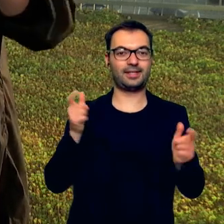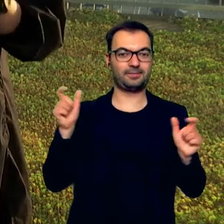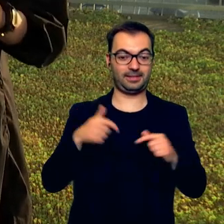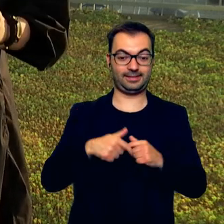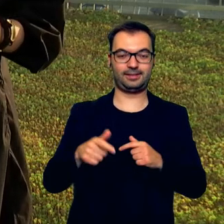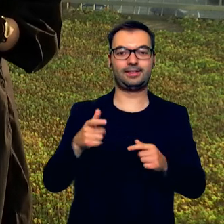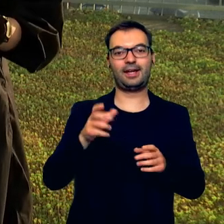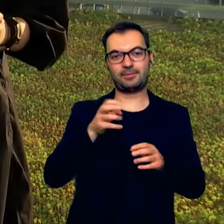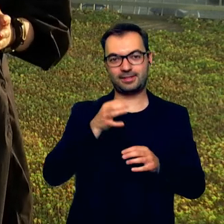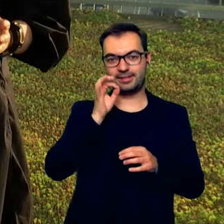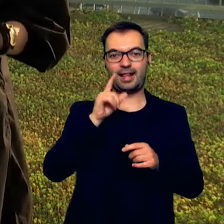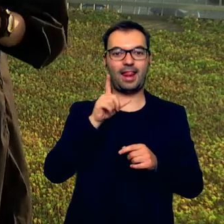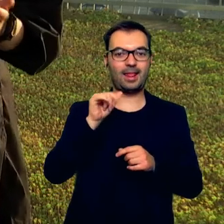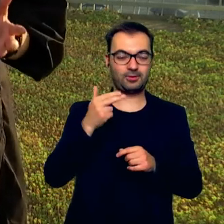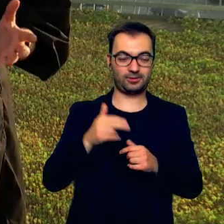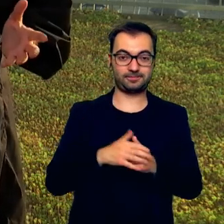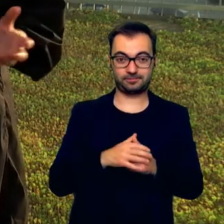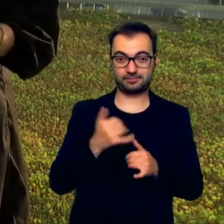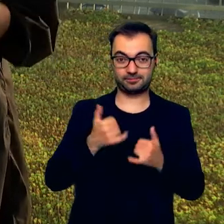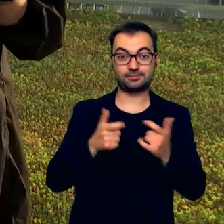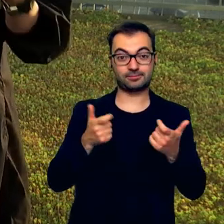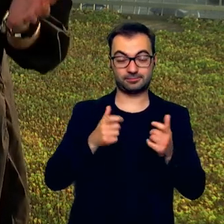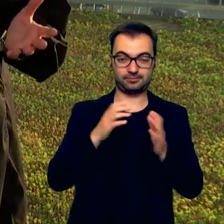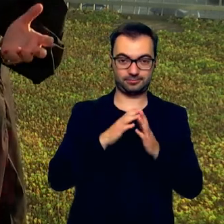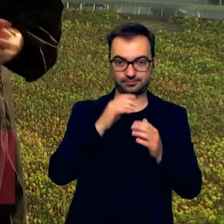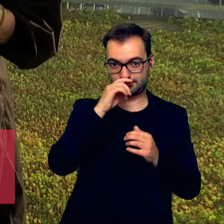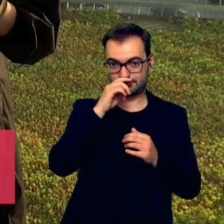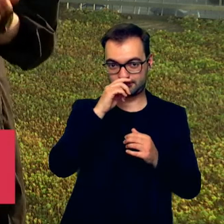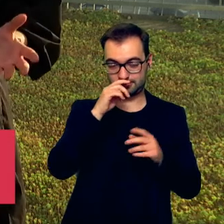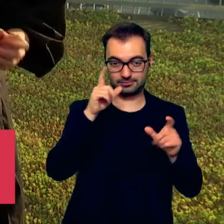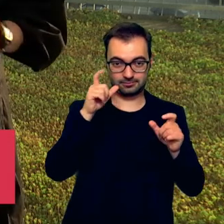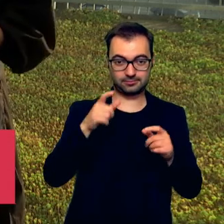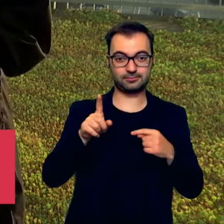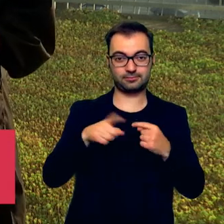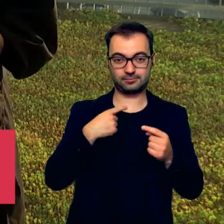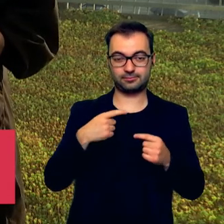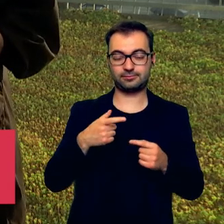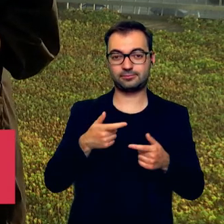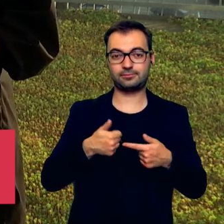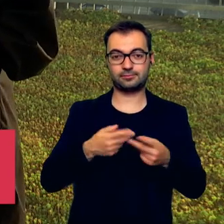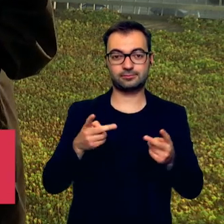imprezy, popijając herbatę Lipton. Jeśli Państwo to robią, proszę zrobić zdjęcie, wysłać do nas,